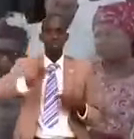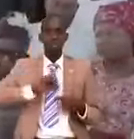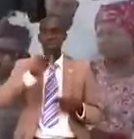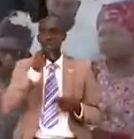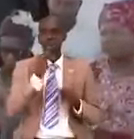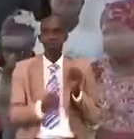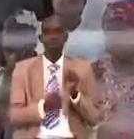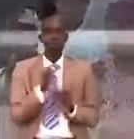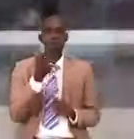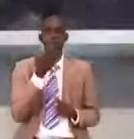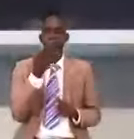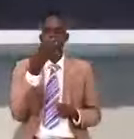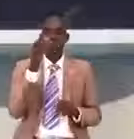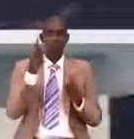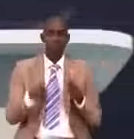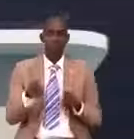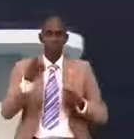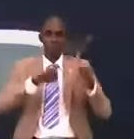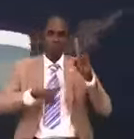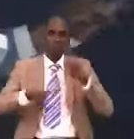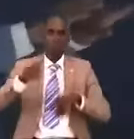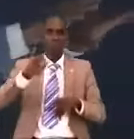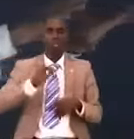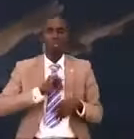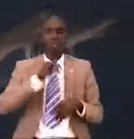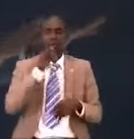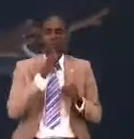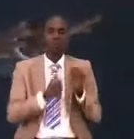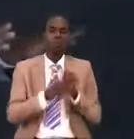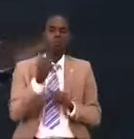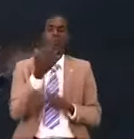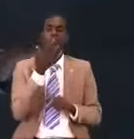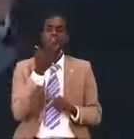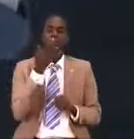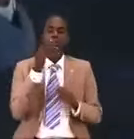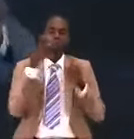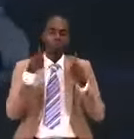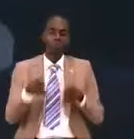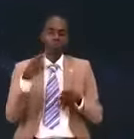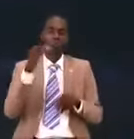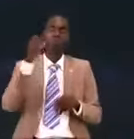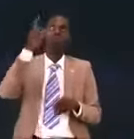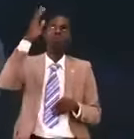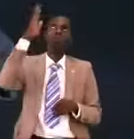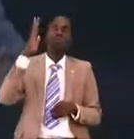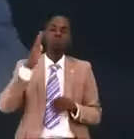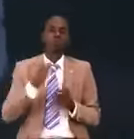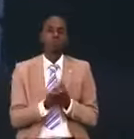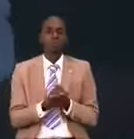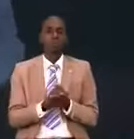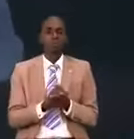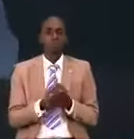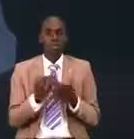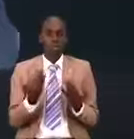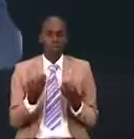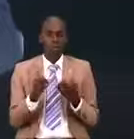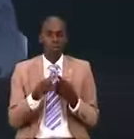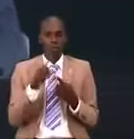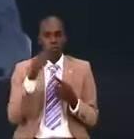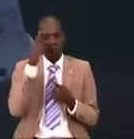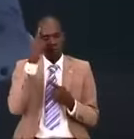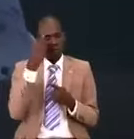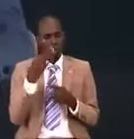veux que tu penses à et pense au sacrificateur en Israël